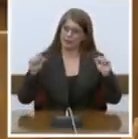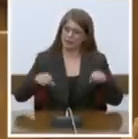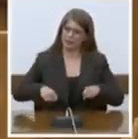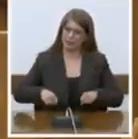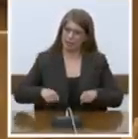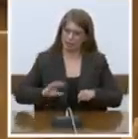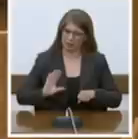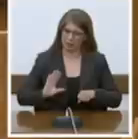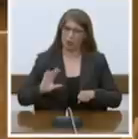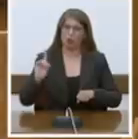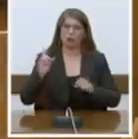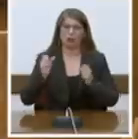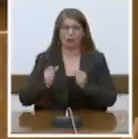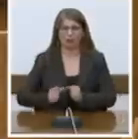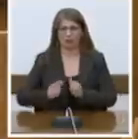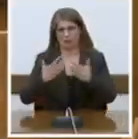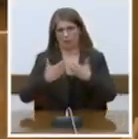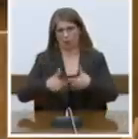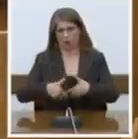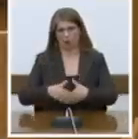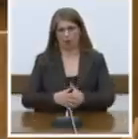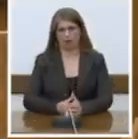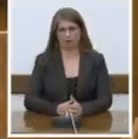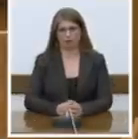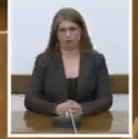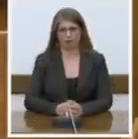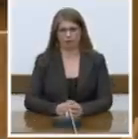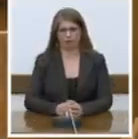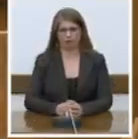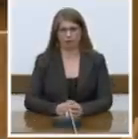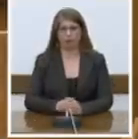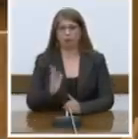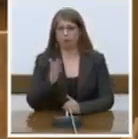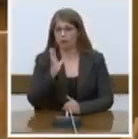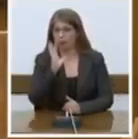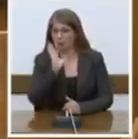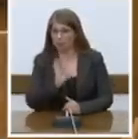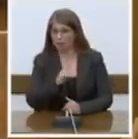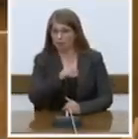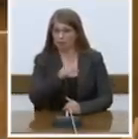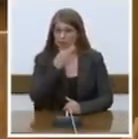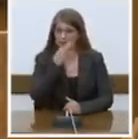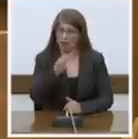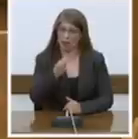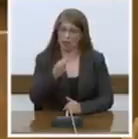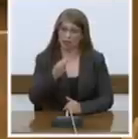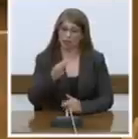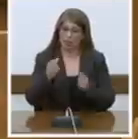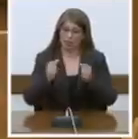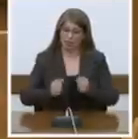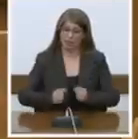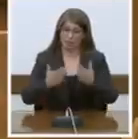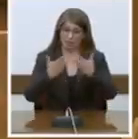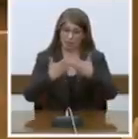ούτε θεσμικής λειτουργίας. Και αν ειλικρινά ευαγγελίζεστε τη θεσμική λειτουργία σε